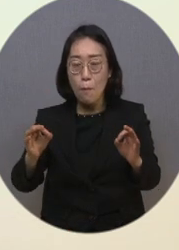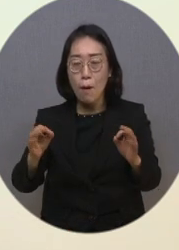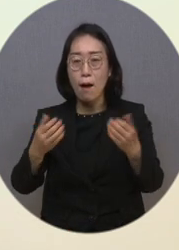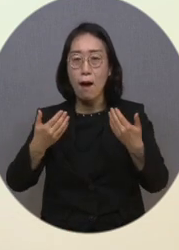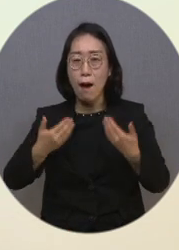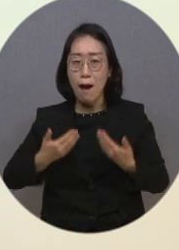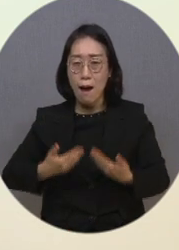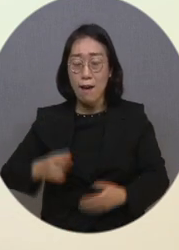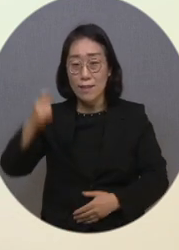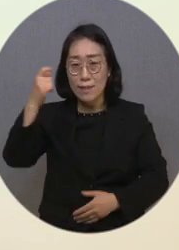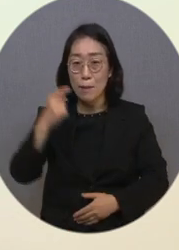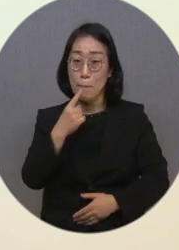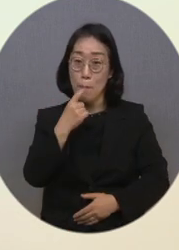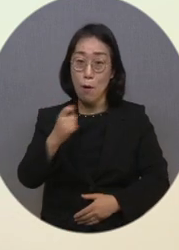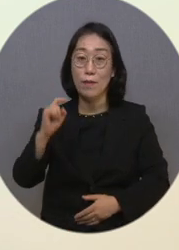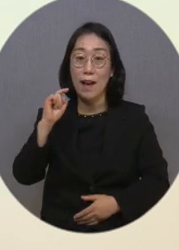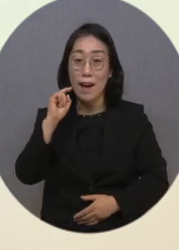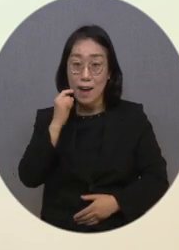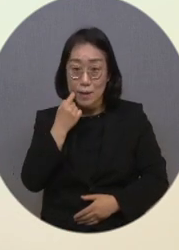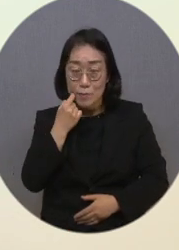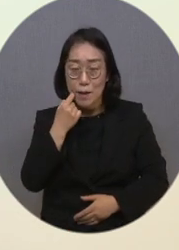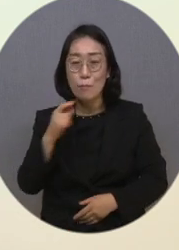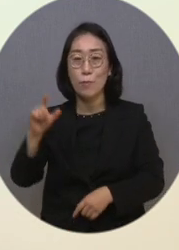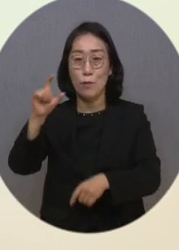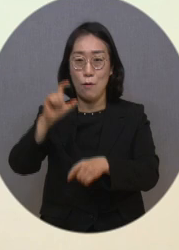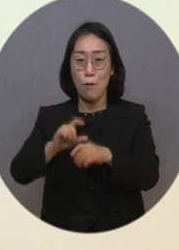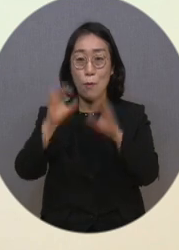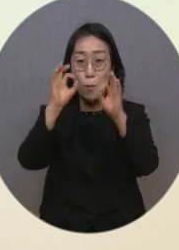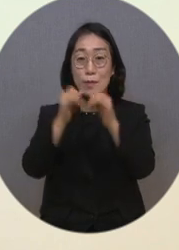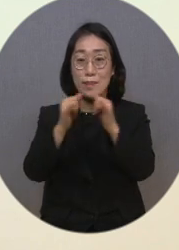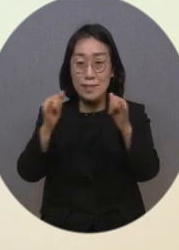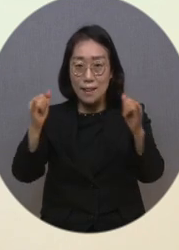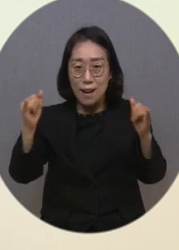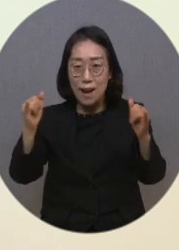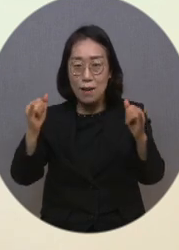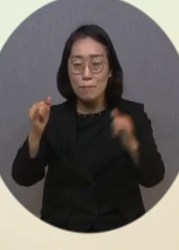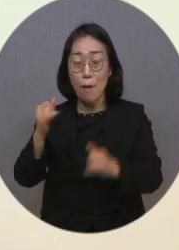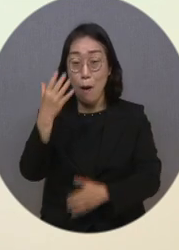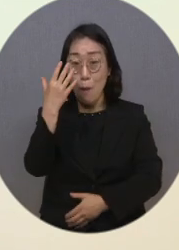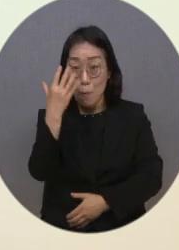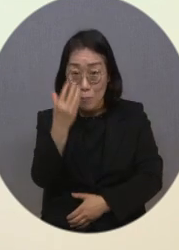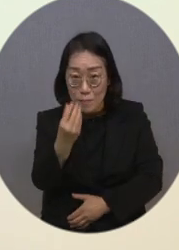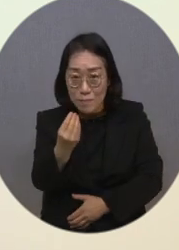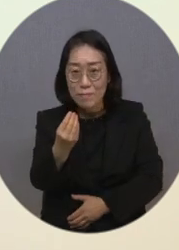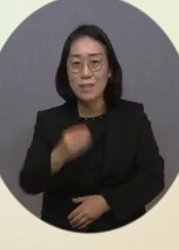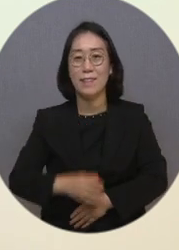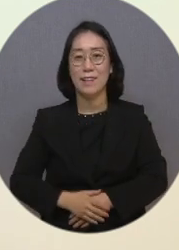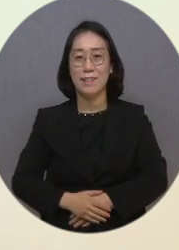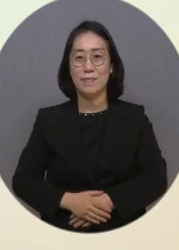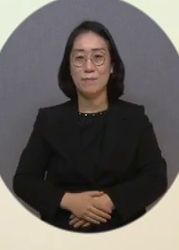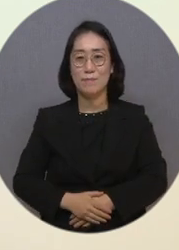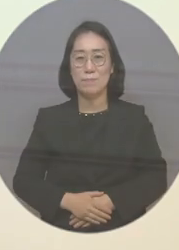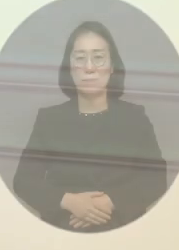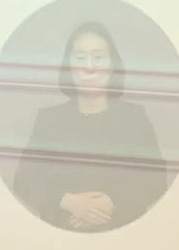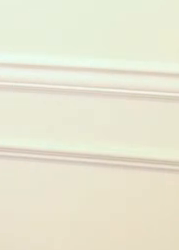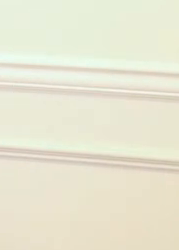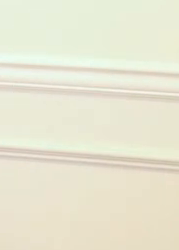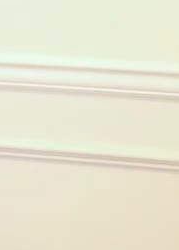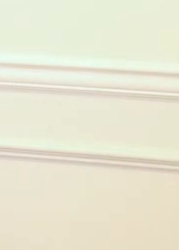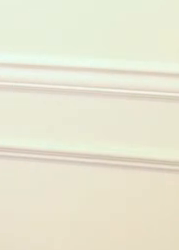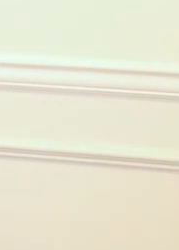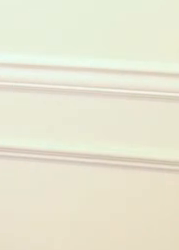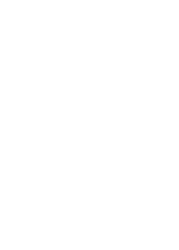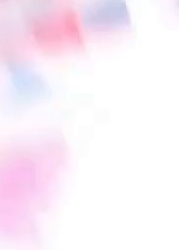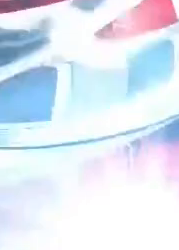꽃낼만큼이나 멋과 아름다움이 더해져 관람객들을 다가서게 하고 있습니다 복지티비 뉴스 이소영입니다